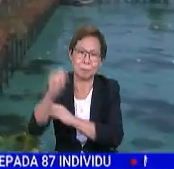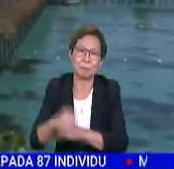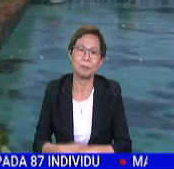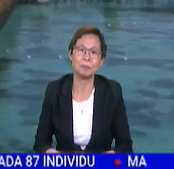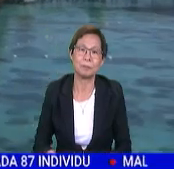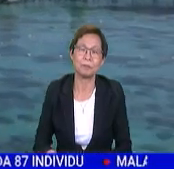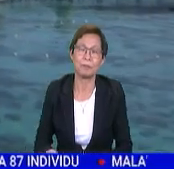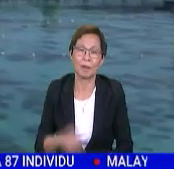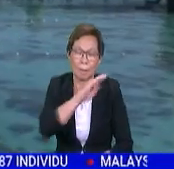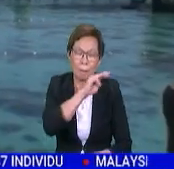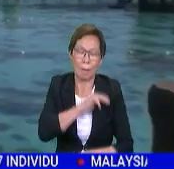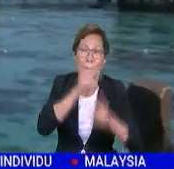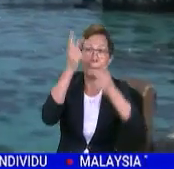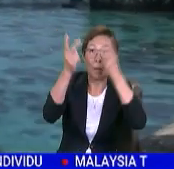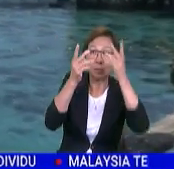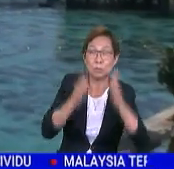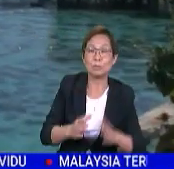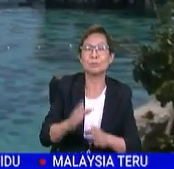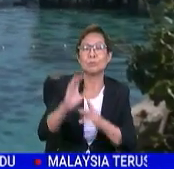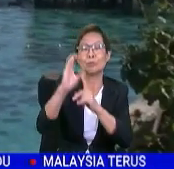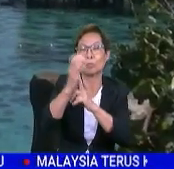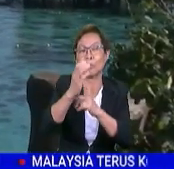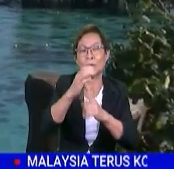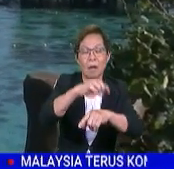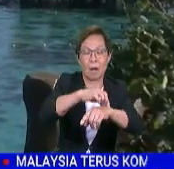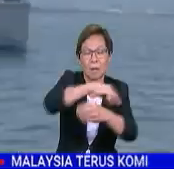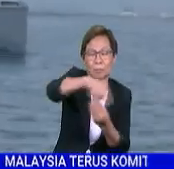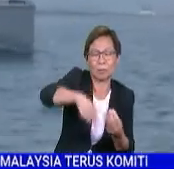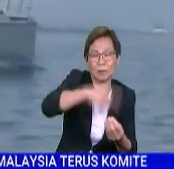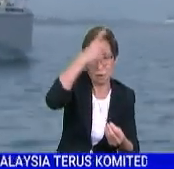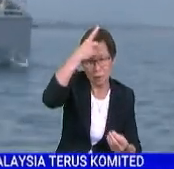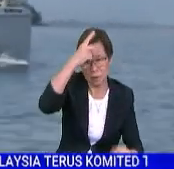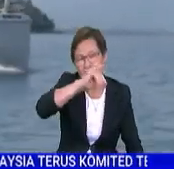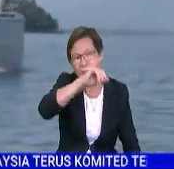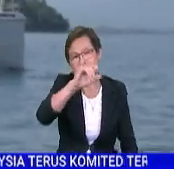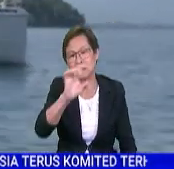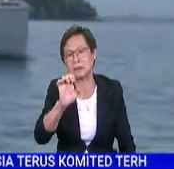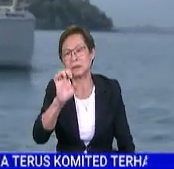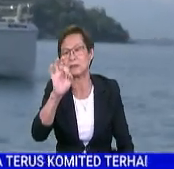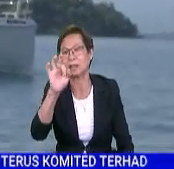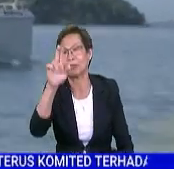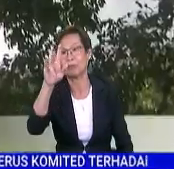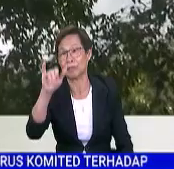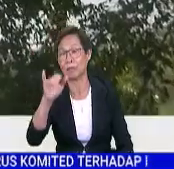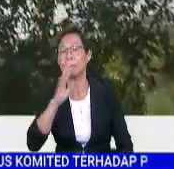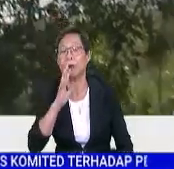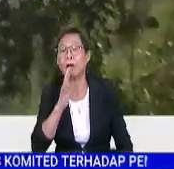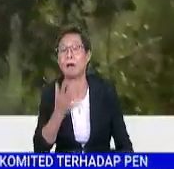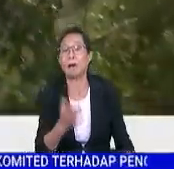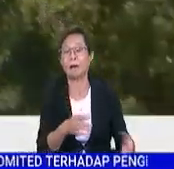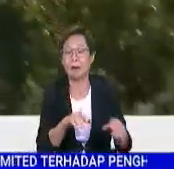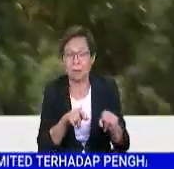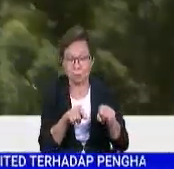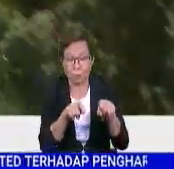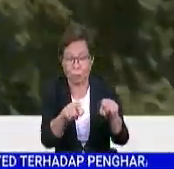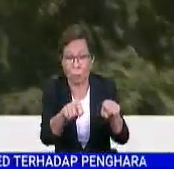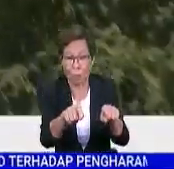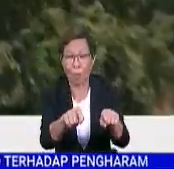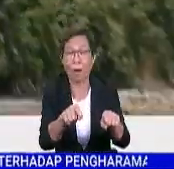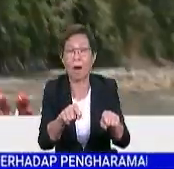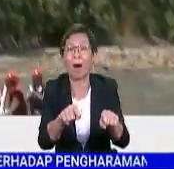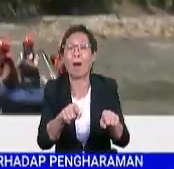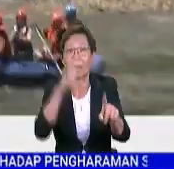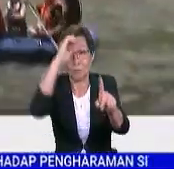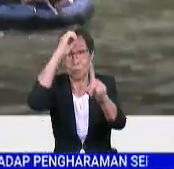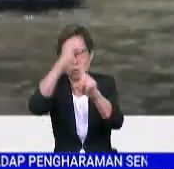ini menteri pelancongan kebudayaan dan alam sekitar Datuk jafri Arifin berkata seiring dengan Hala tuju Sabah Maju